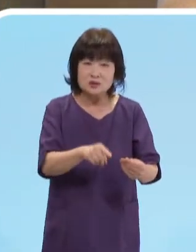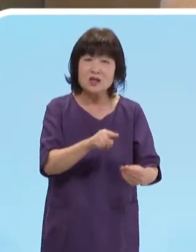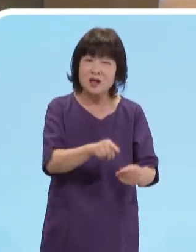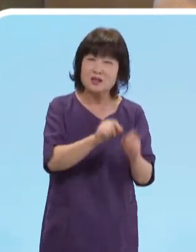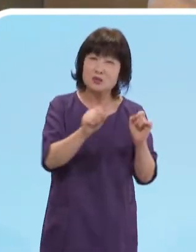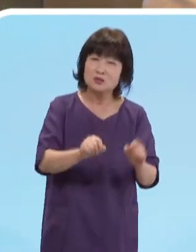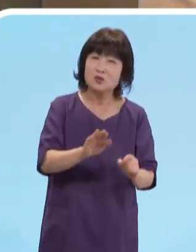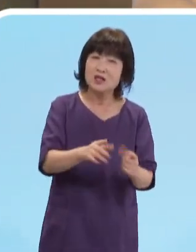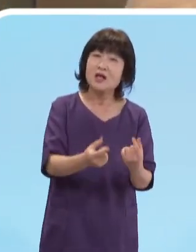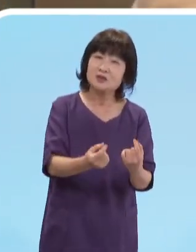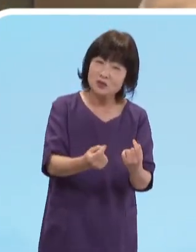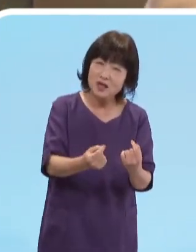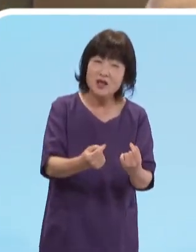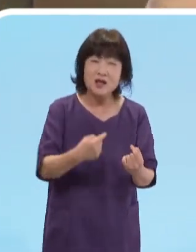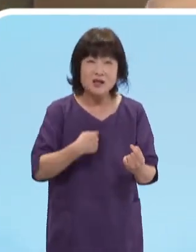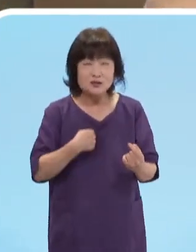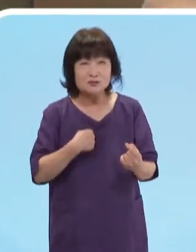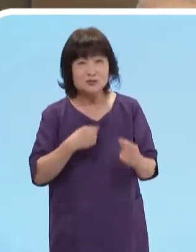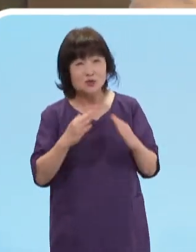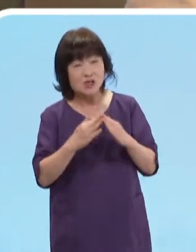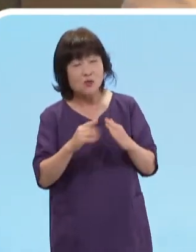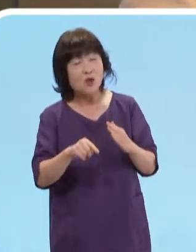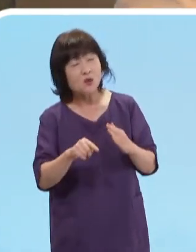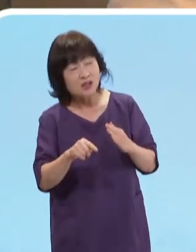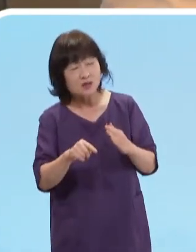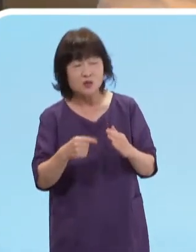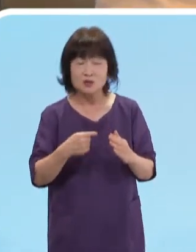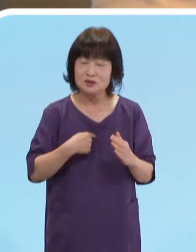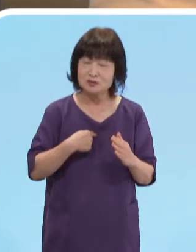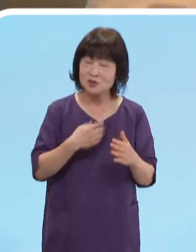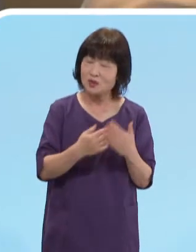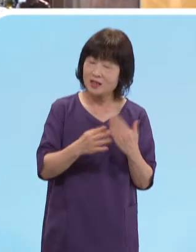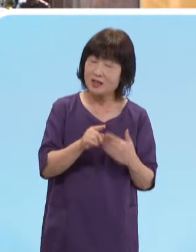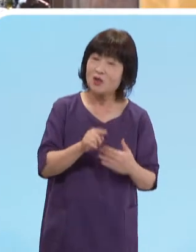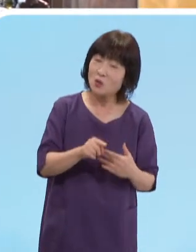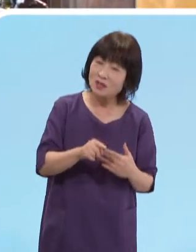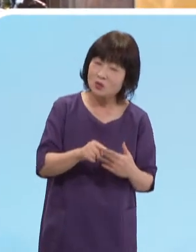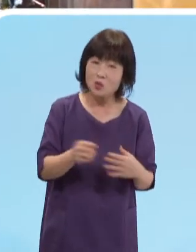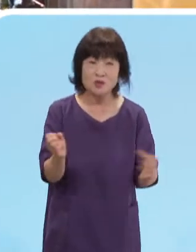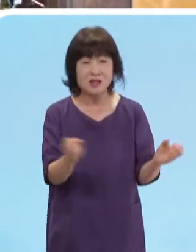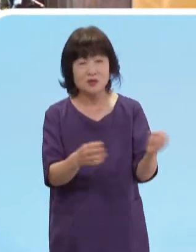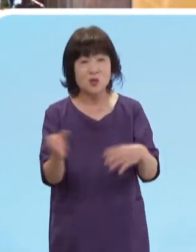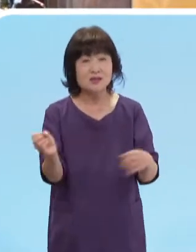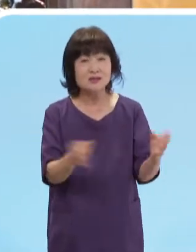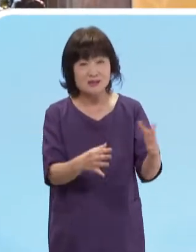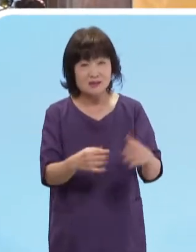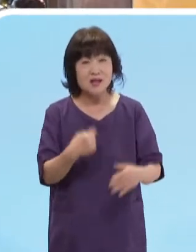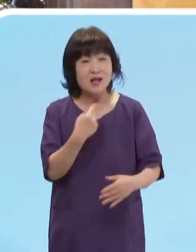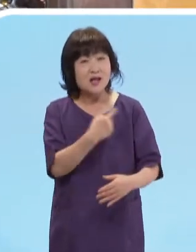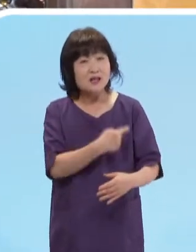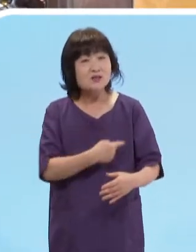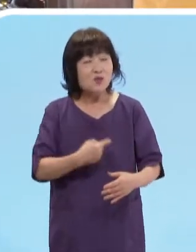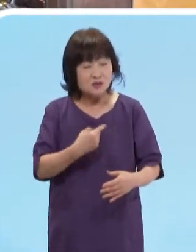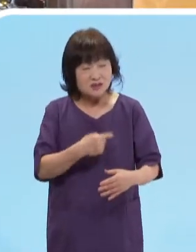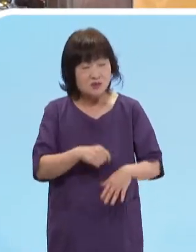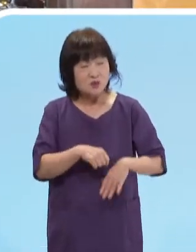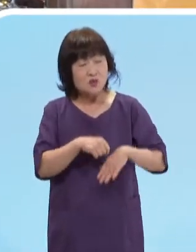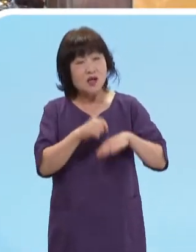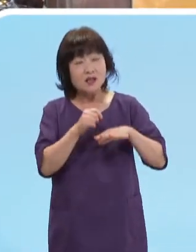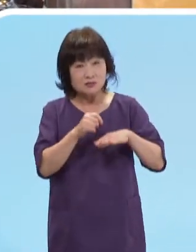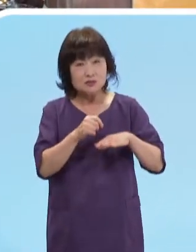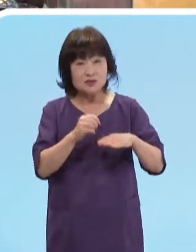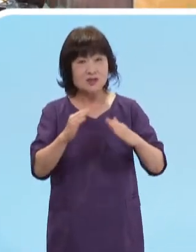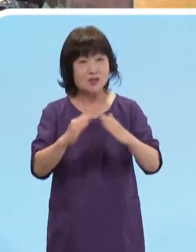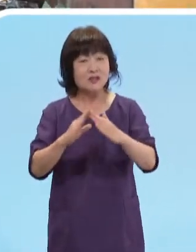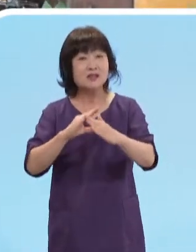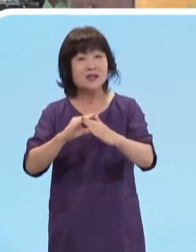大変だよねって、うちのおじいちゃんこんなんだよ、おばあちゃんこんなんだよっていうのをお話しして、またちょっと心軽くしていただいて、